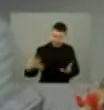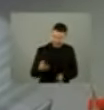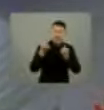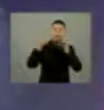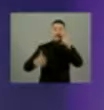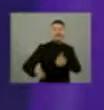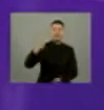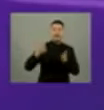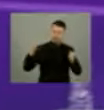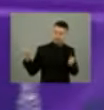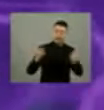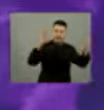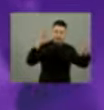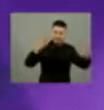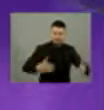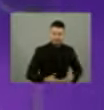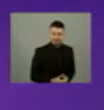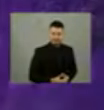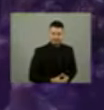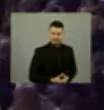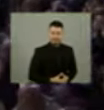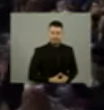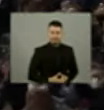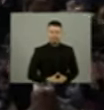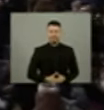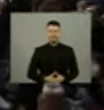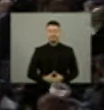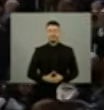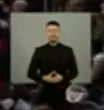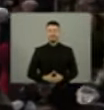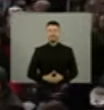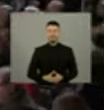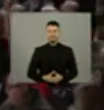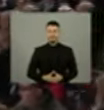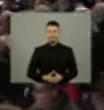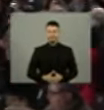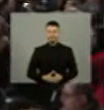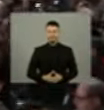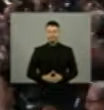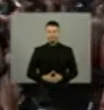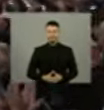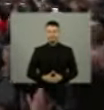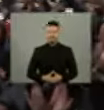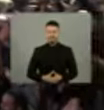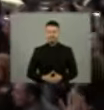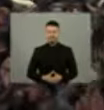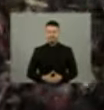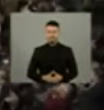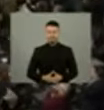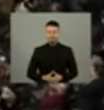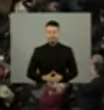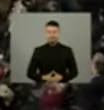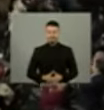γίνει έτσι κι αλλιώς η διαδικασία. Δηλαδή, οκ, okay, πάμε, προκυρήσω εκλογές. Να το πει, δηλαδή, να γίνει οκ. Δεν είναι λίγο έολο όλο